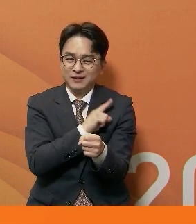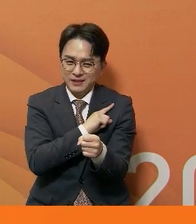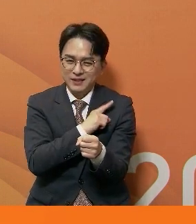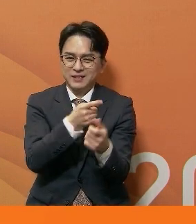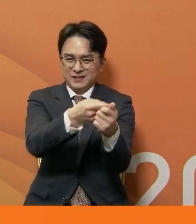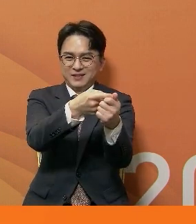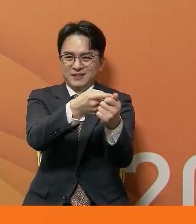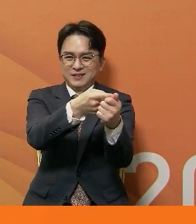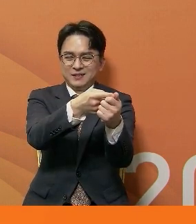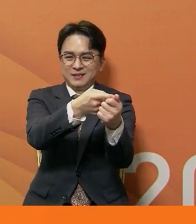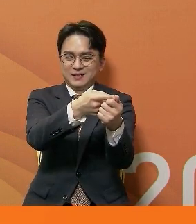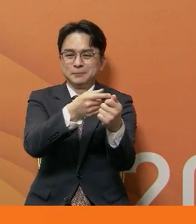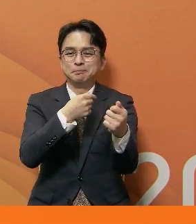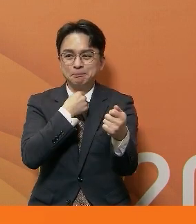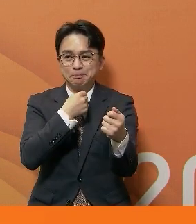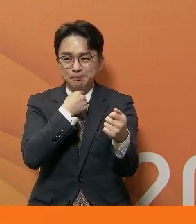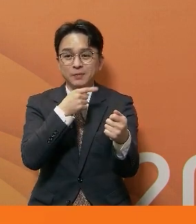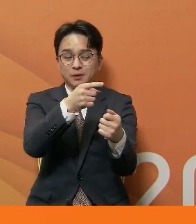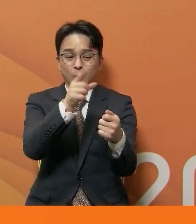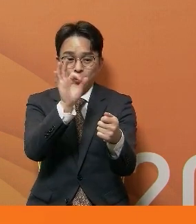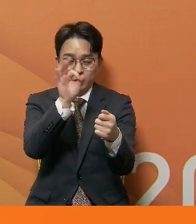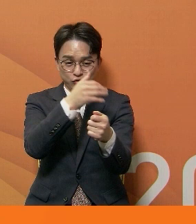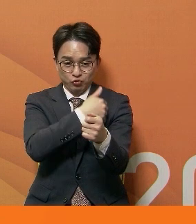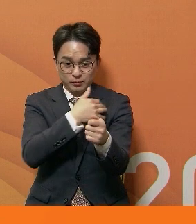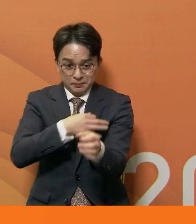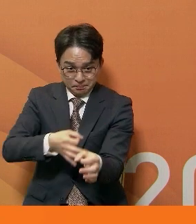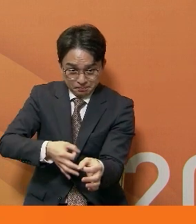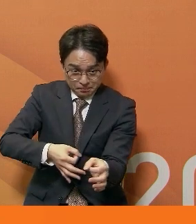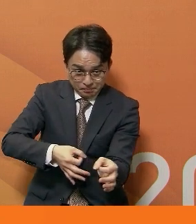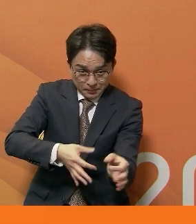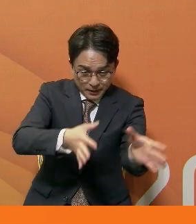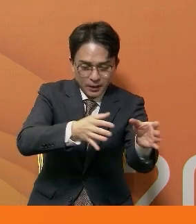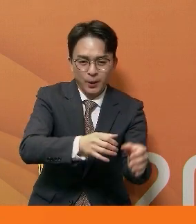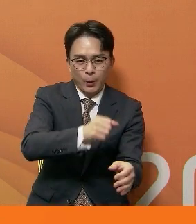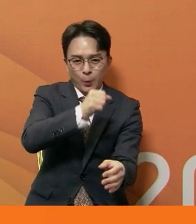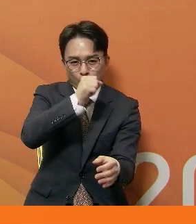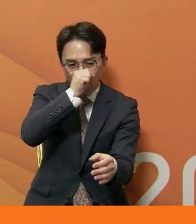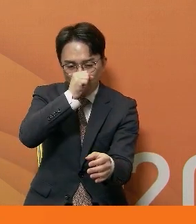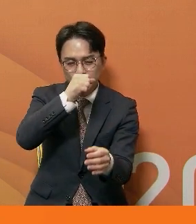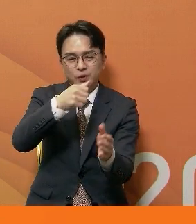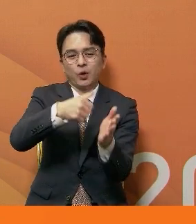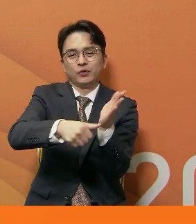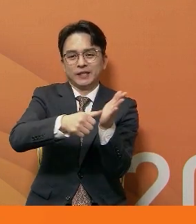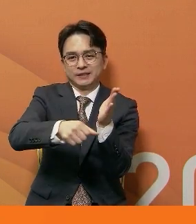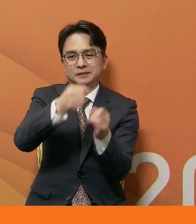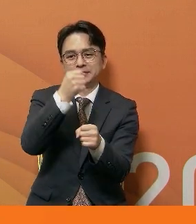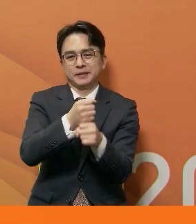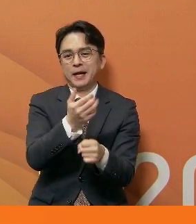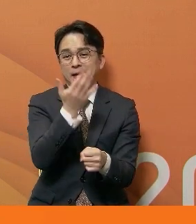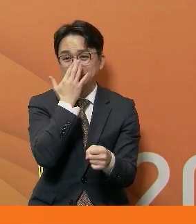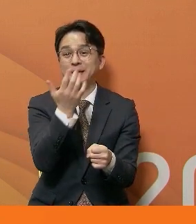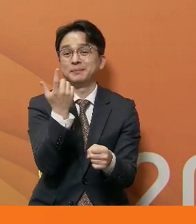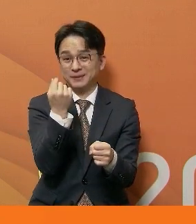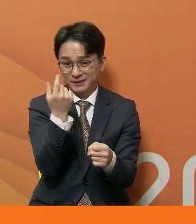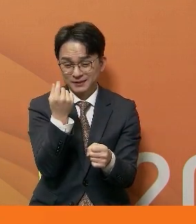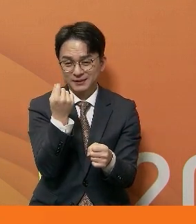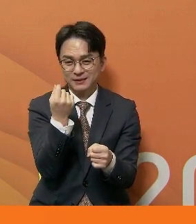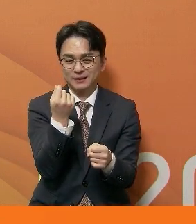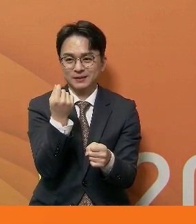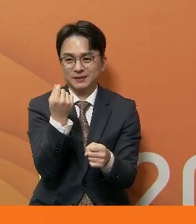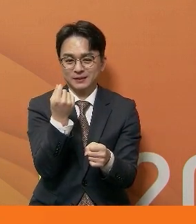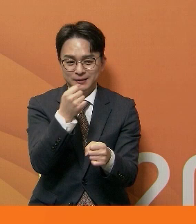애로사항 해소가 되면 양질의 콘텐츠 제작을 할 수 있는 환경 기반이 마련됐다고 보고 그 양질의 컨텐츠가 제작이 되면